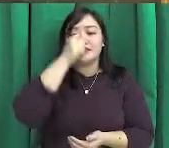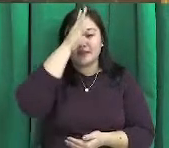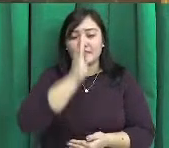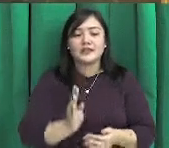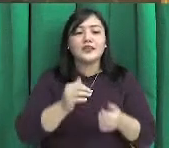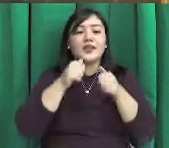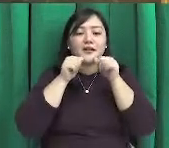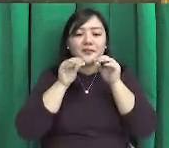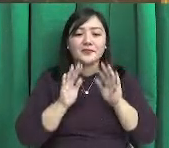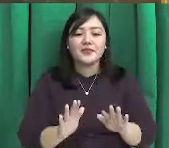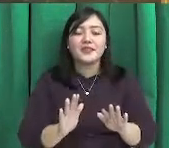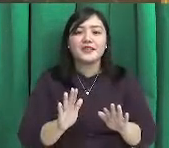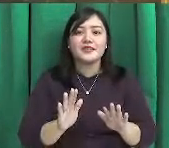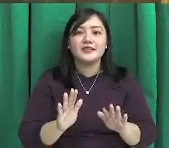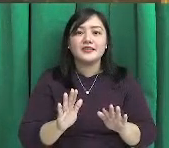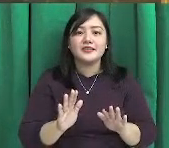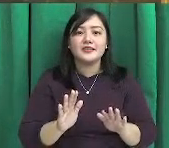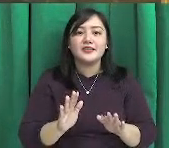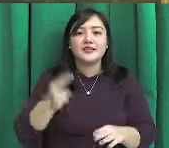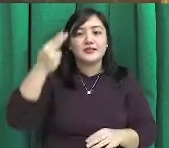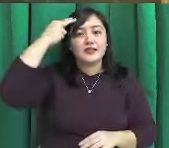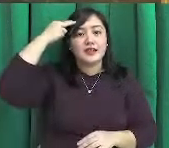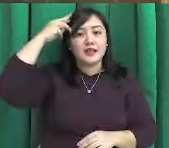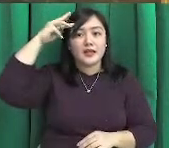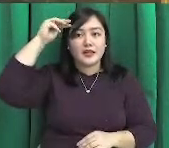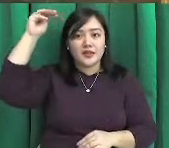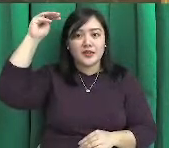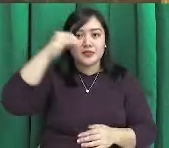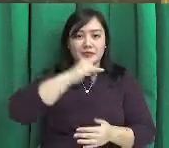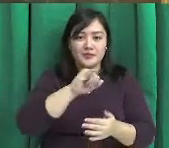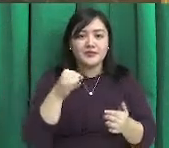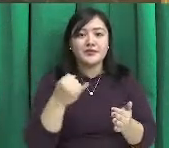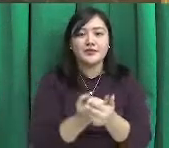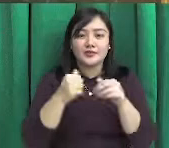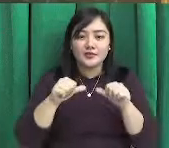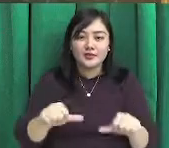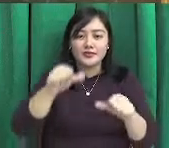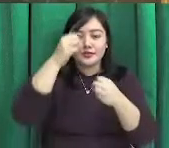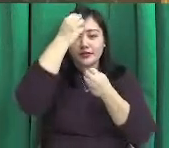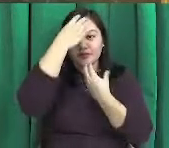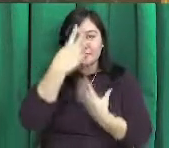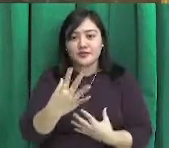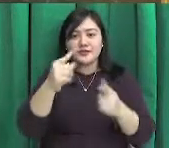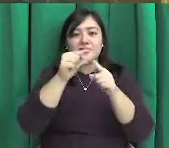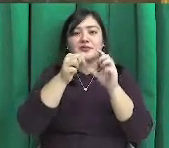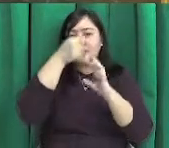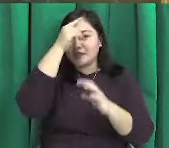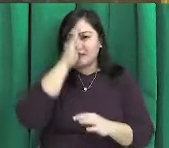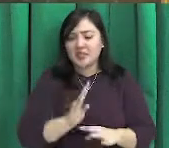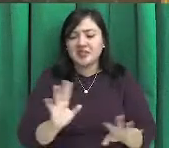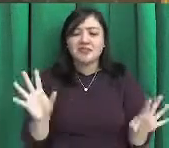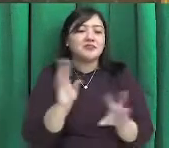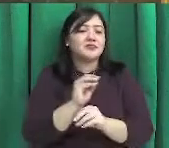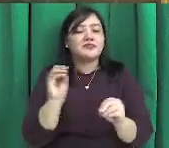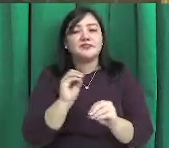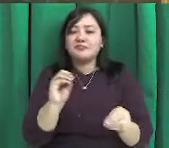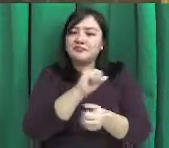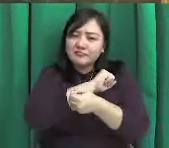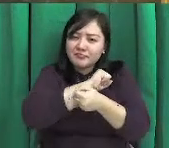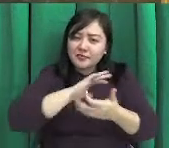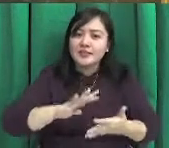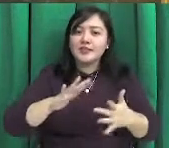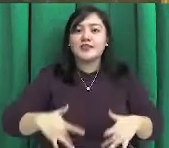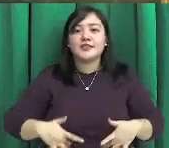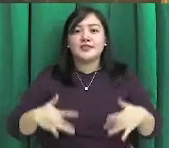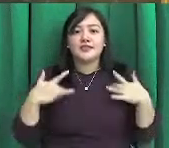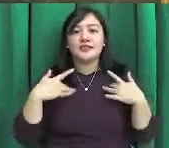pagpapalain ng Panginoon kung talagang susunod lamang po sa salita ng Diyos. No? Walang napahamak na sumunod sa salita ng Diyos. No? Yan